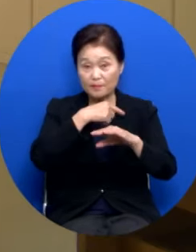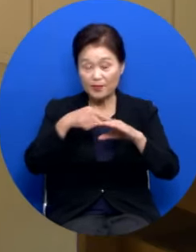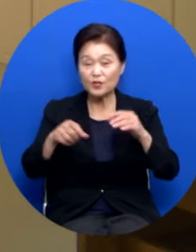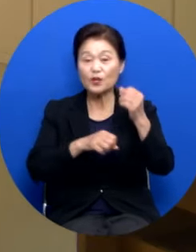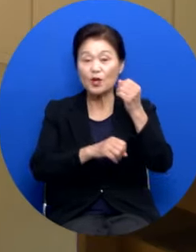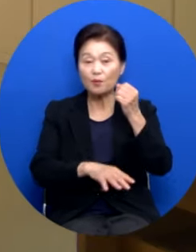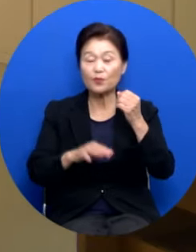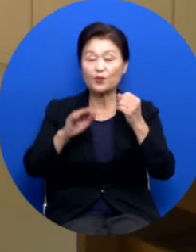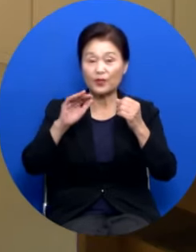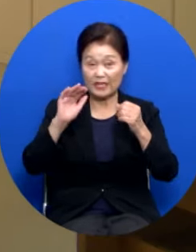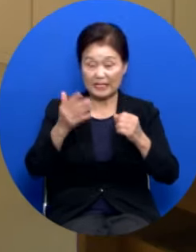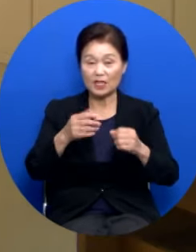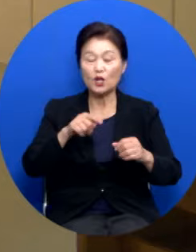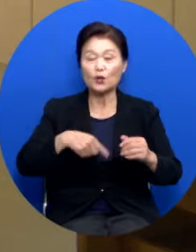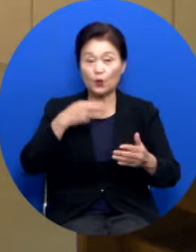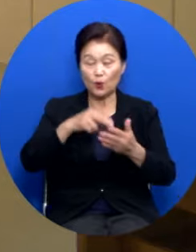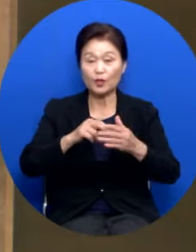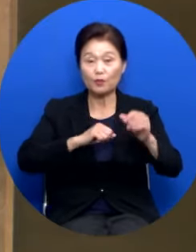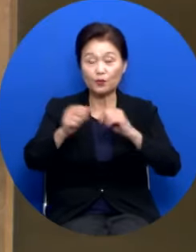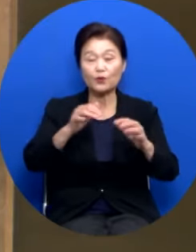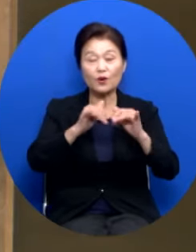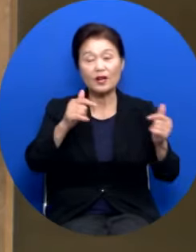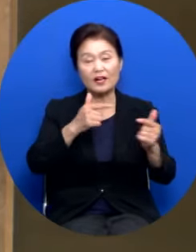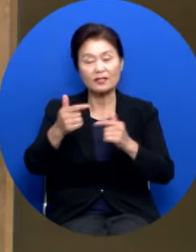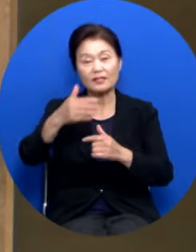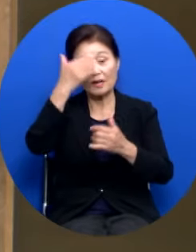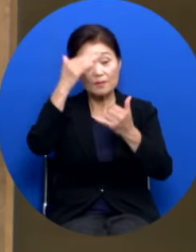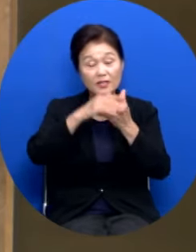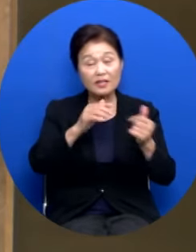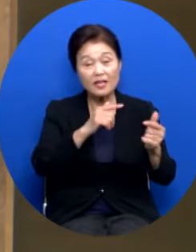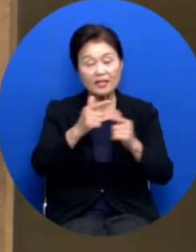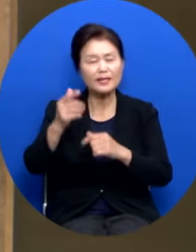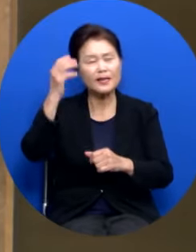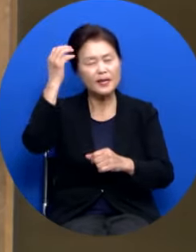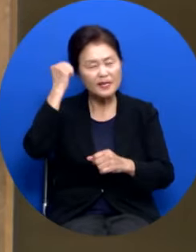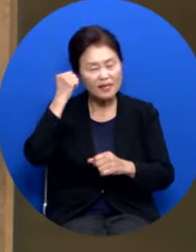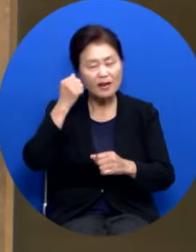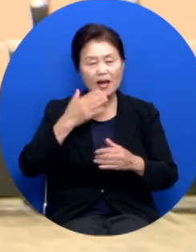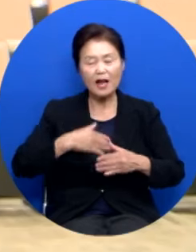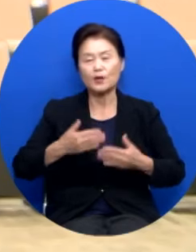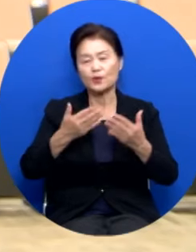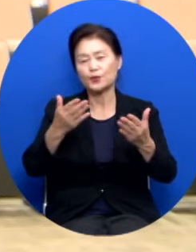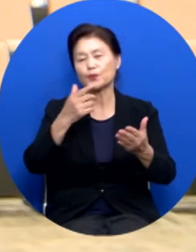종로교회 출신 독립운동가들을 다음 세대에 꼭 기억시키고 싶었습니다.